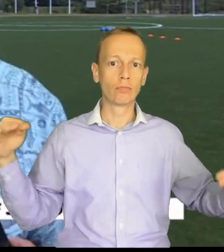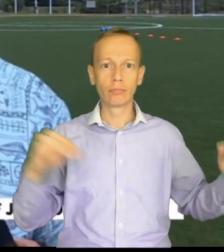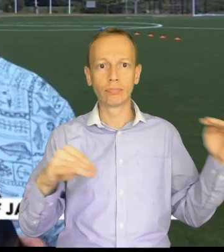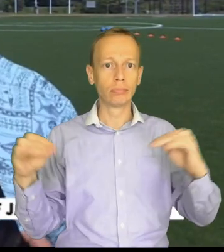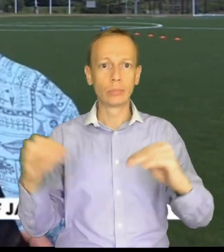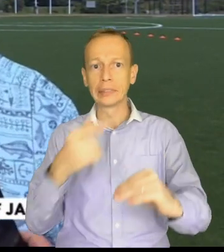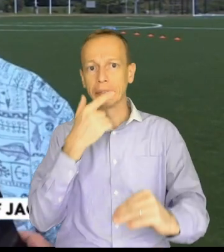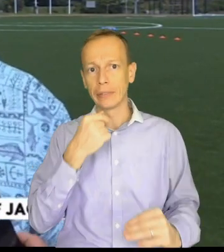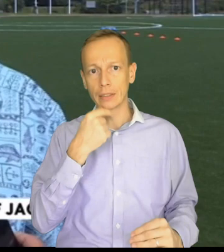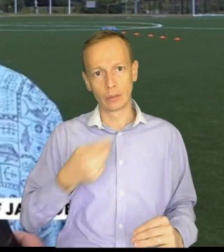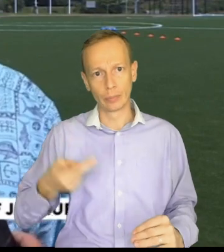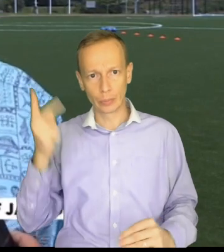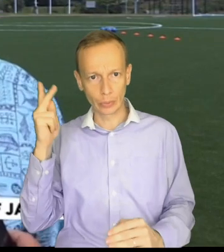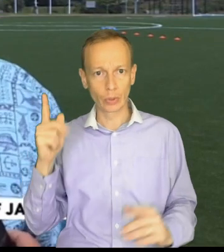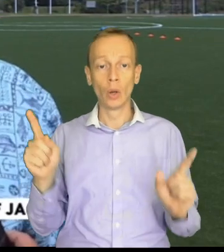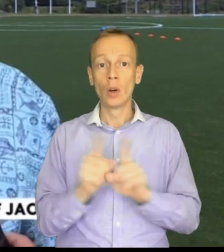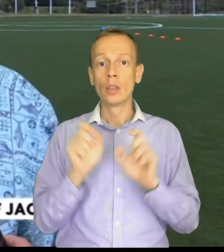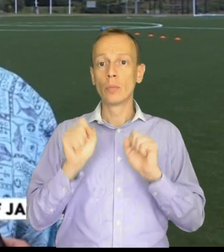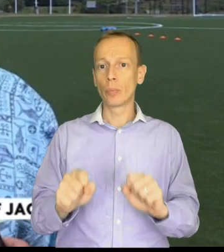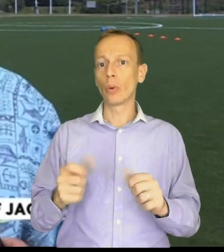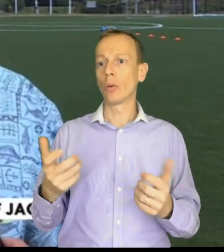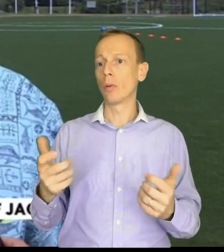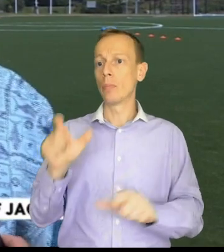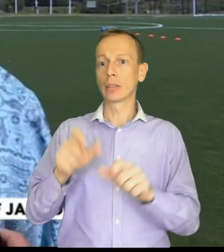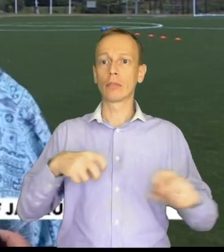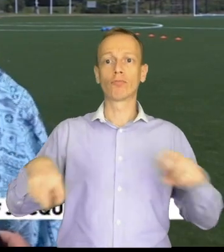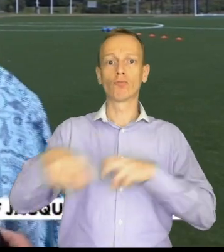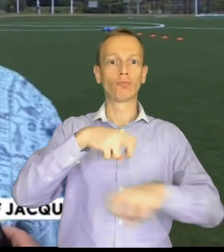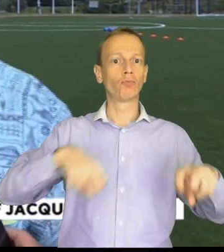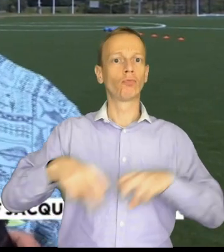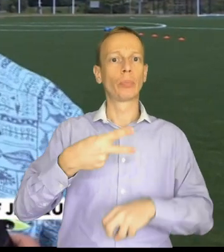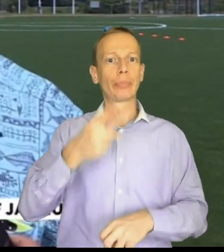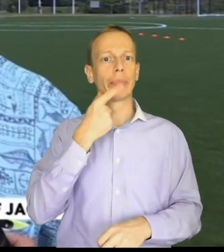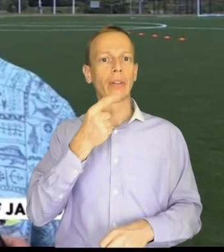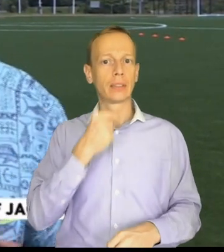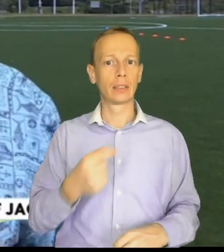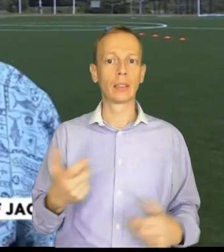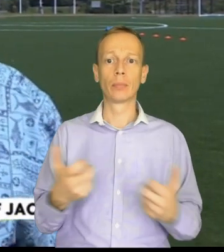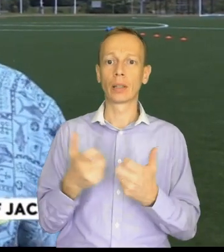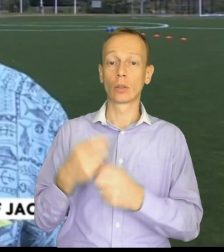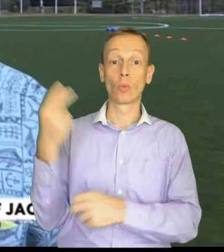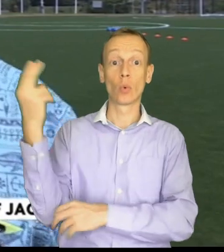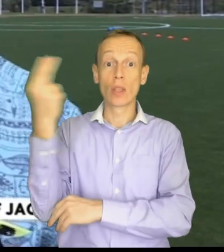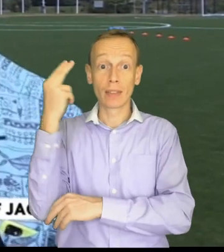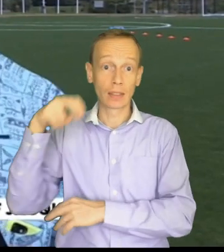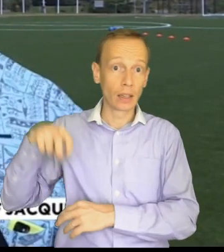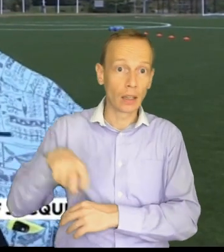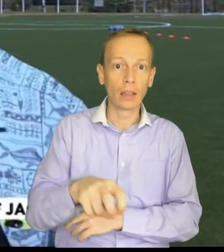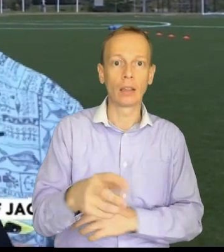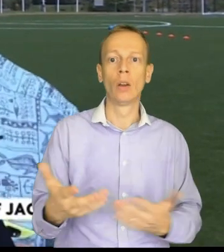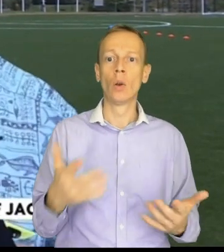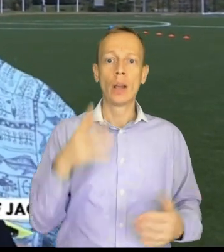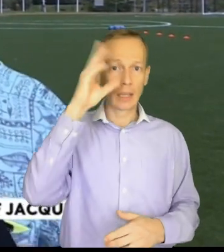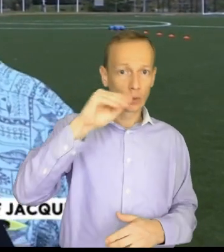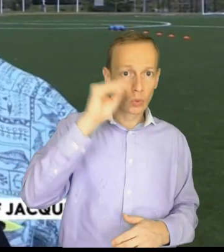desservir un petit peu le lieu et permettre le déplacement de nos populations et des usagers, à savoir donc les universitaires, les étudiants,